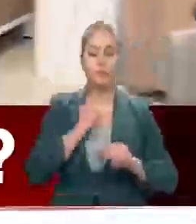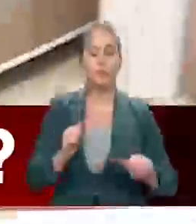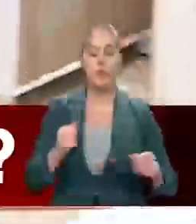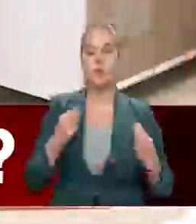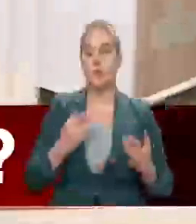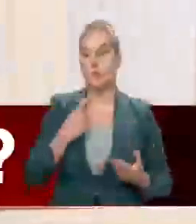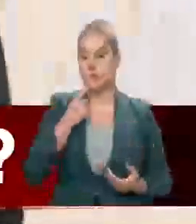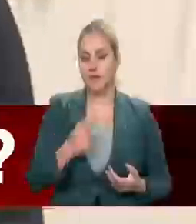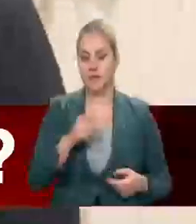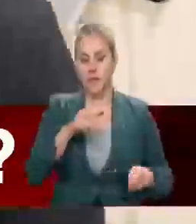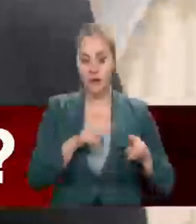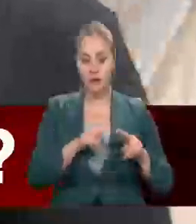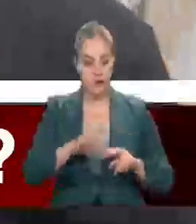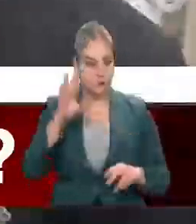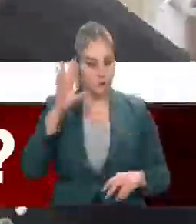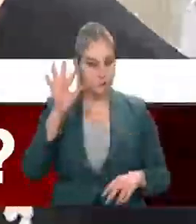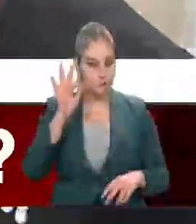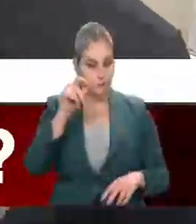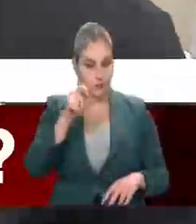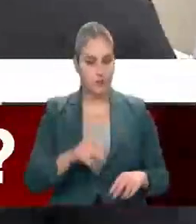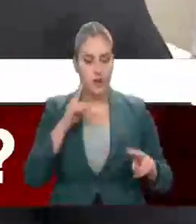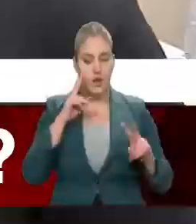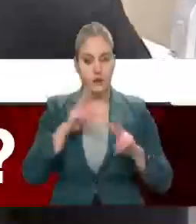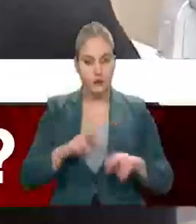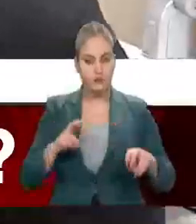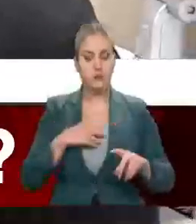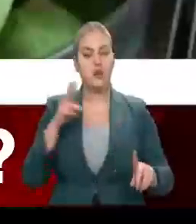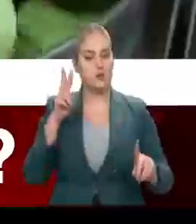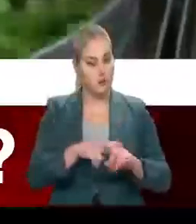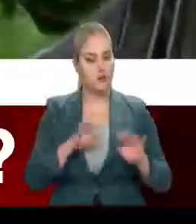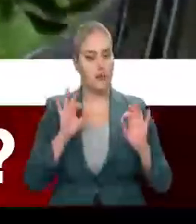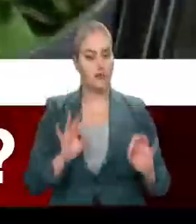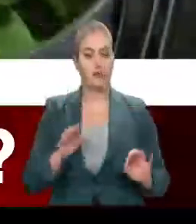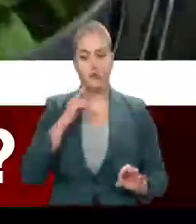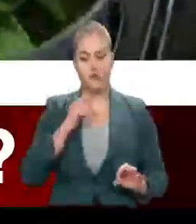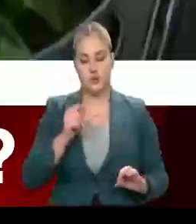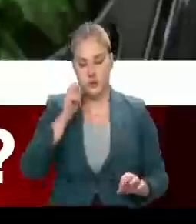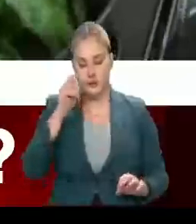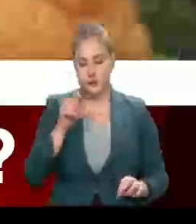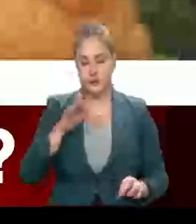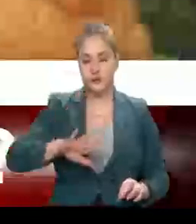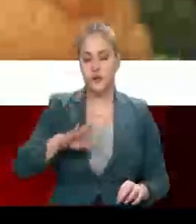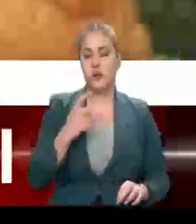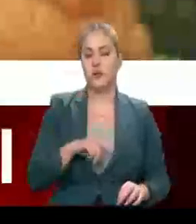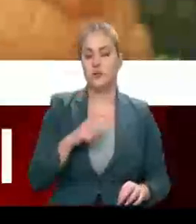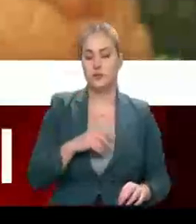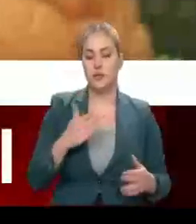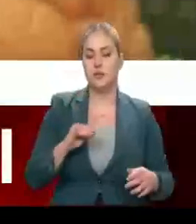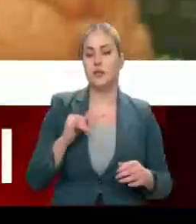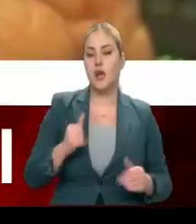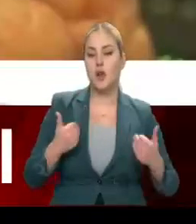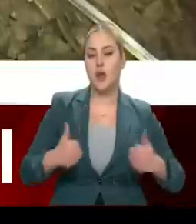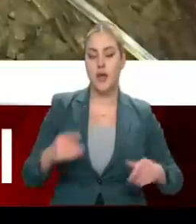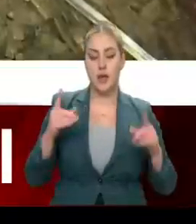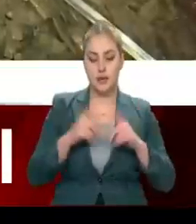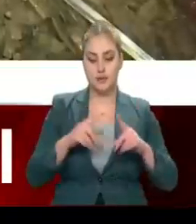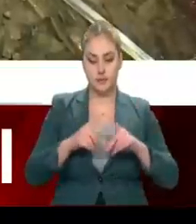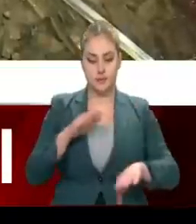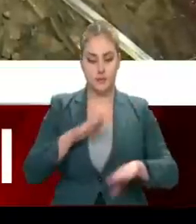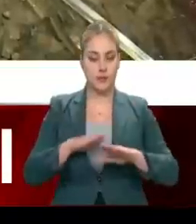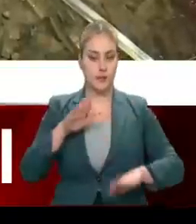profesörü var yanımızda araştırmaya sonuna kadar katılın özellikle kalori hesabı yaparak